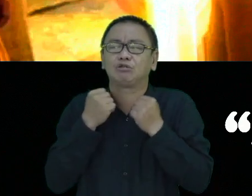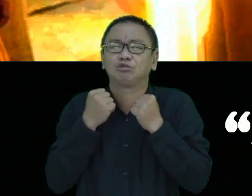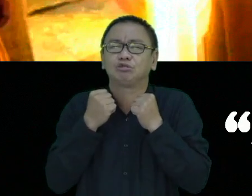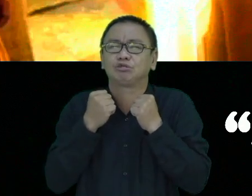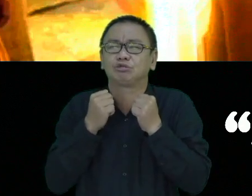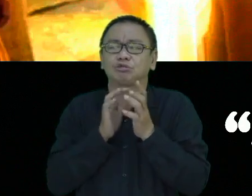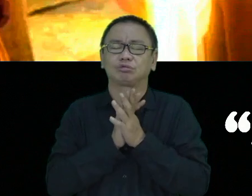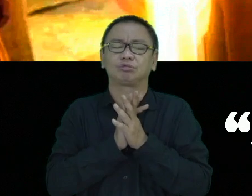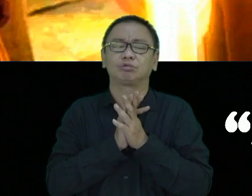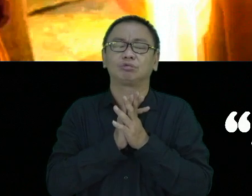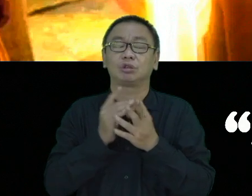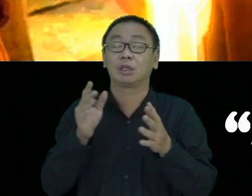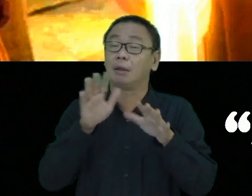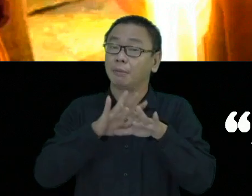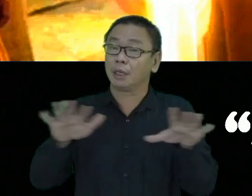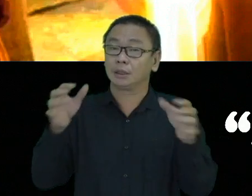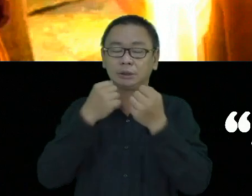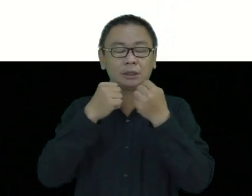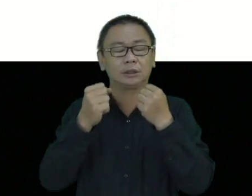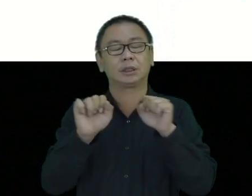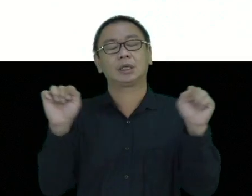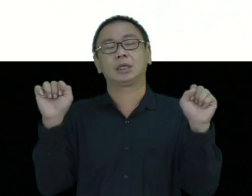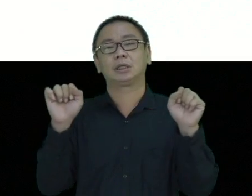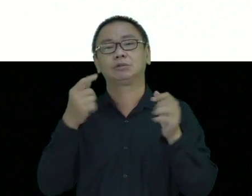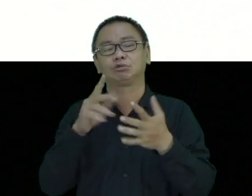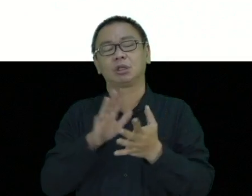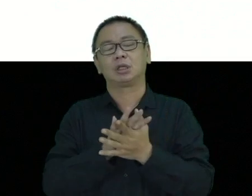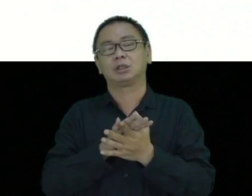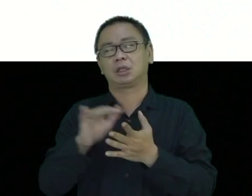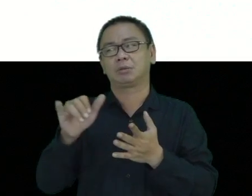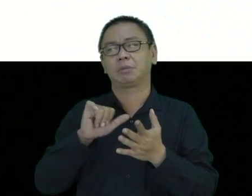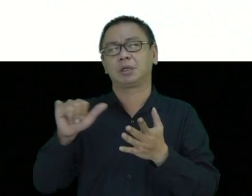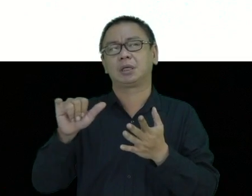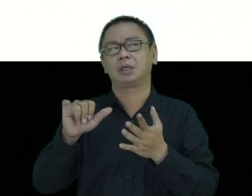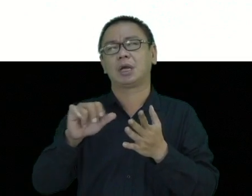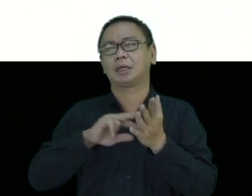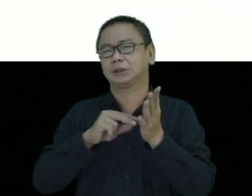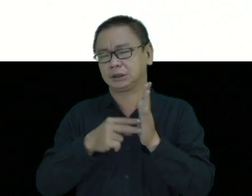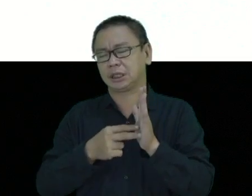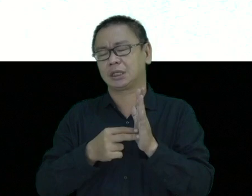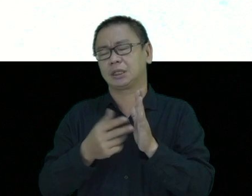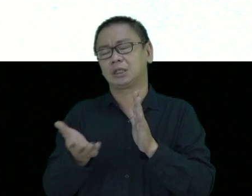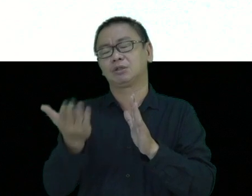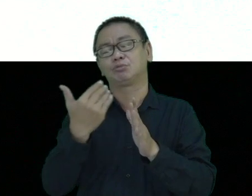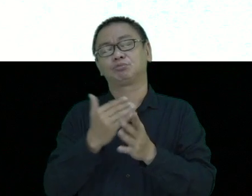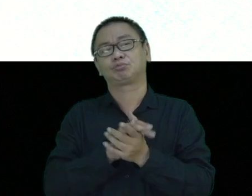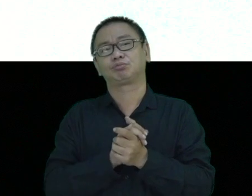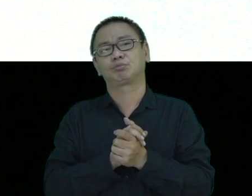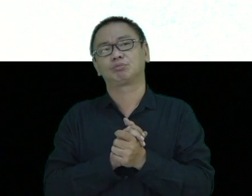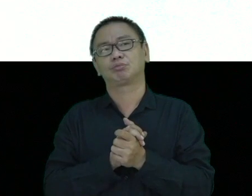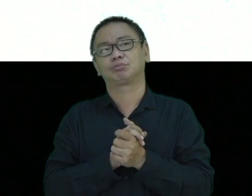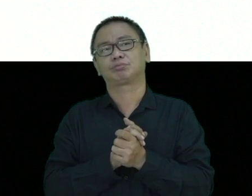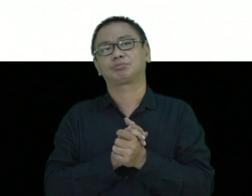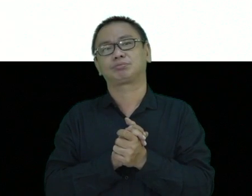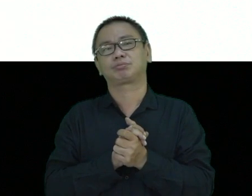menjadi searti dengan hidup. Ya, damai sejahtera itu sudah menjadi searti dengan